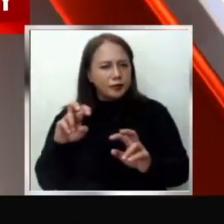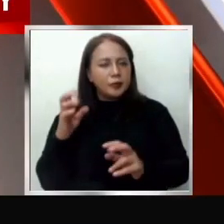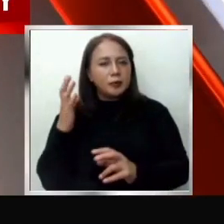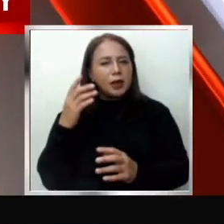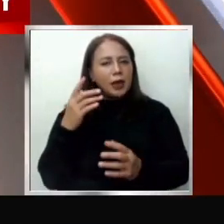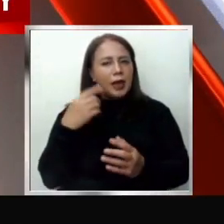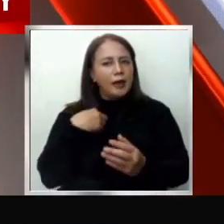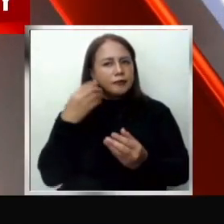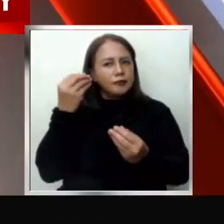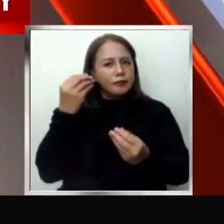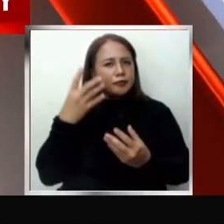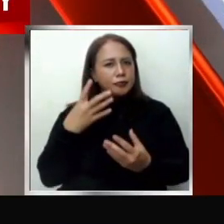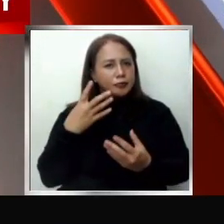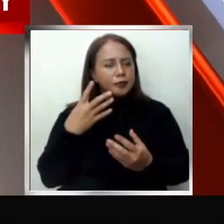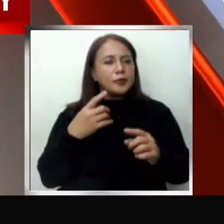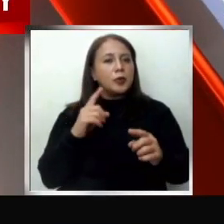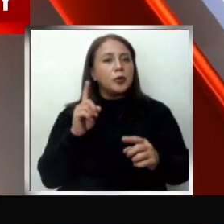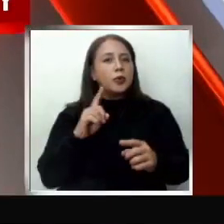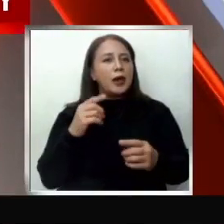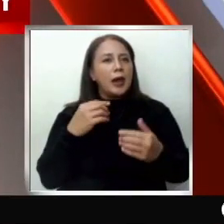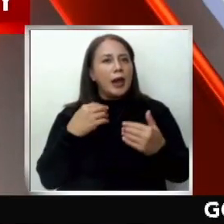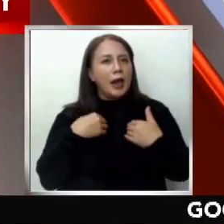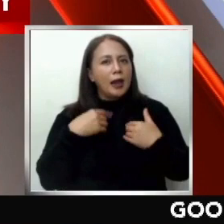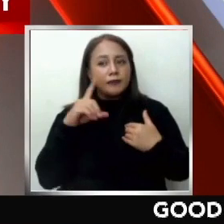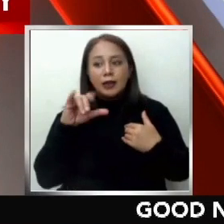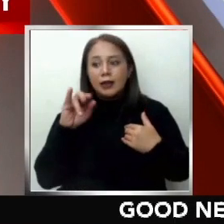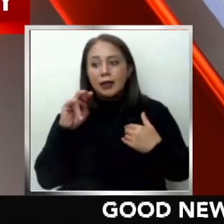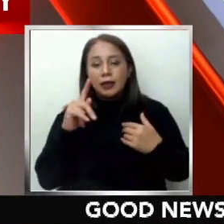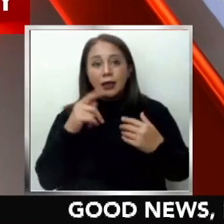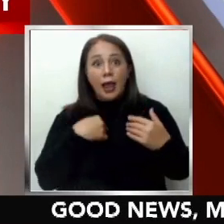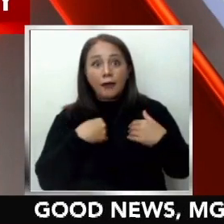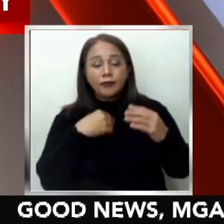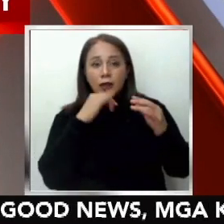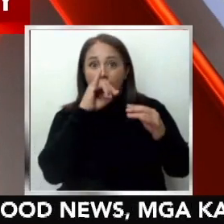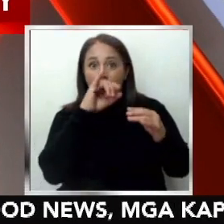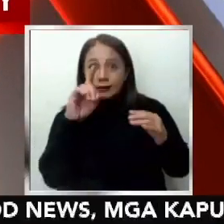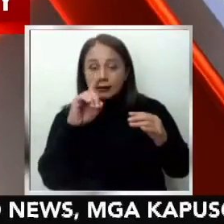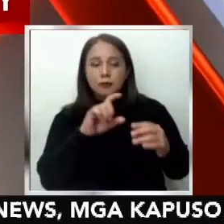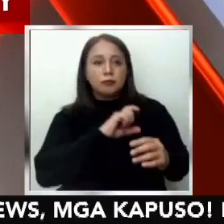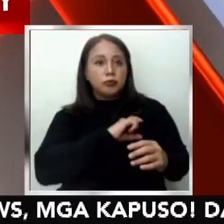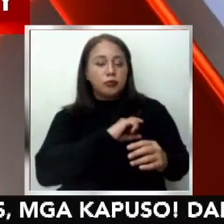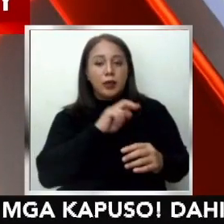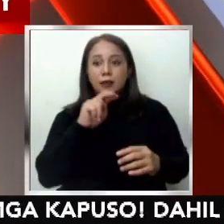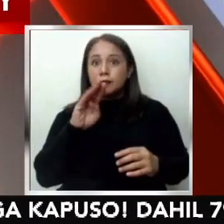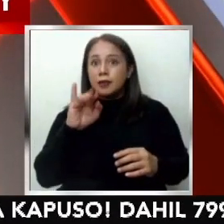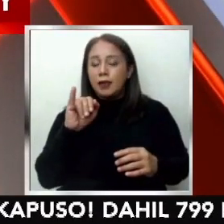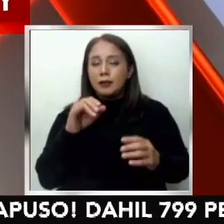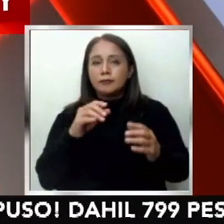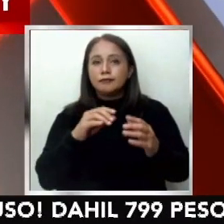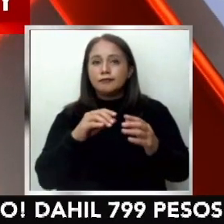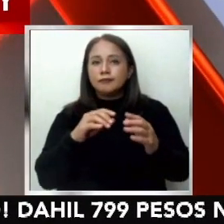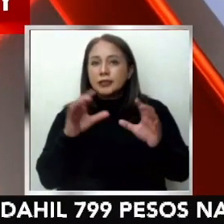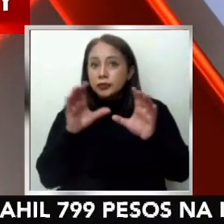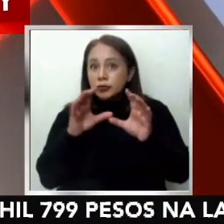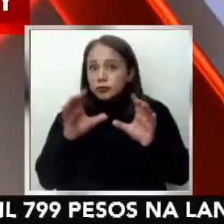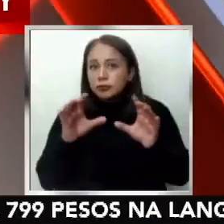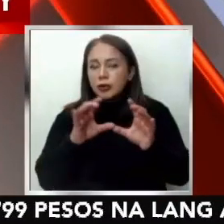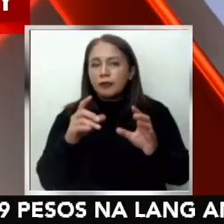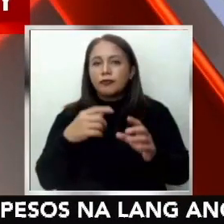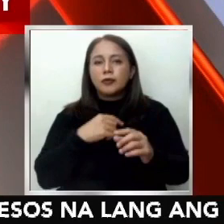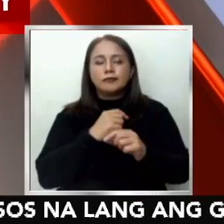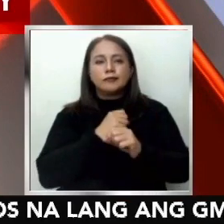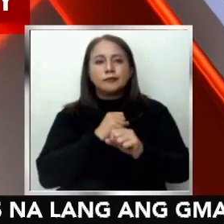ng links na naglalaman ng IDs kabilang ang ilang PNP at NBI clearance mula sa isang security researcher noong